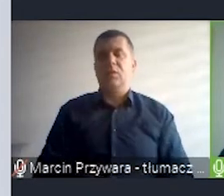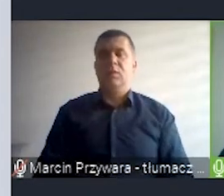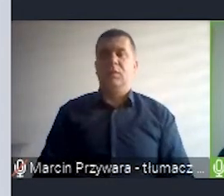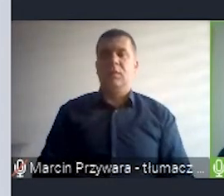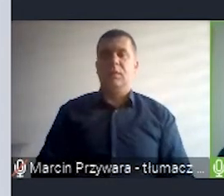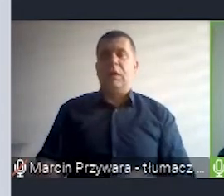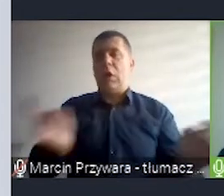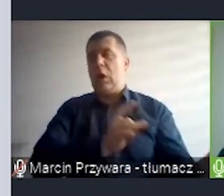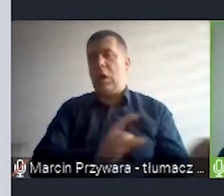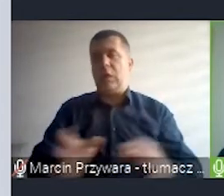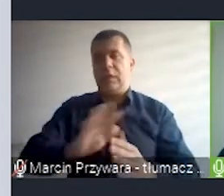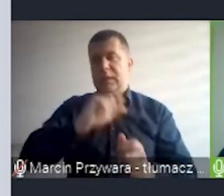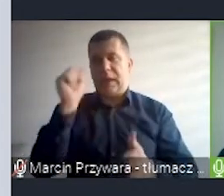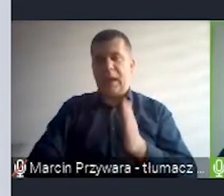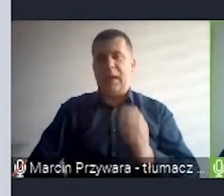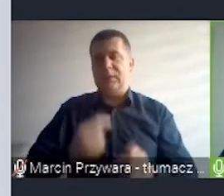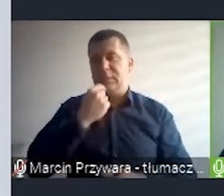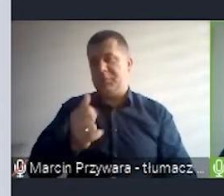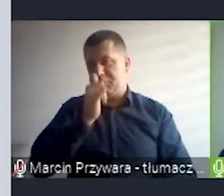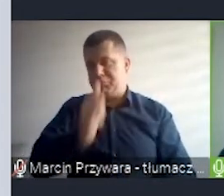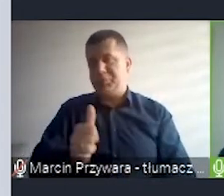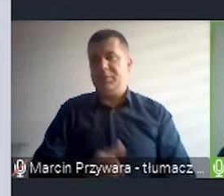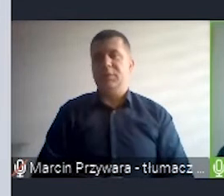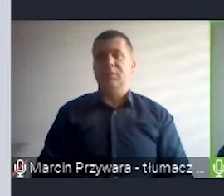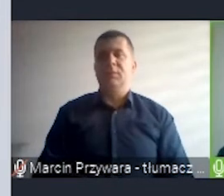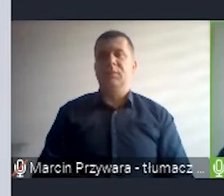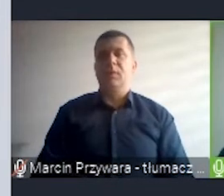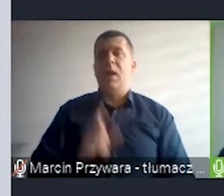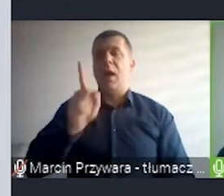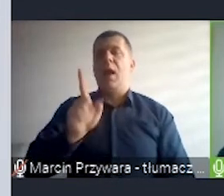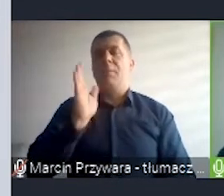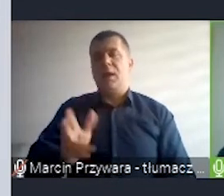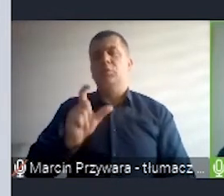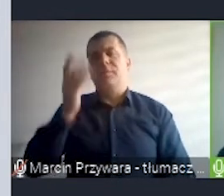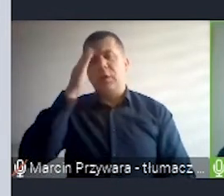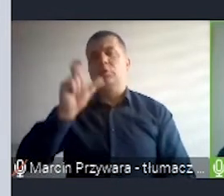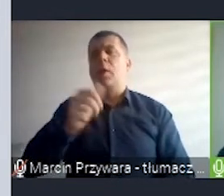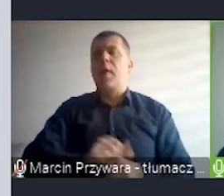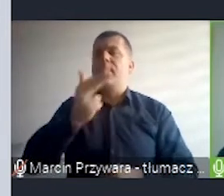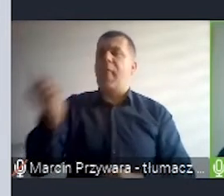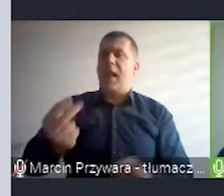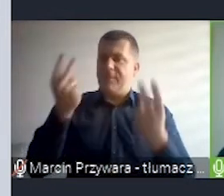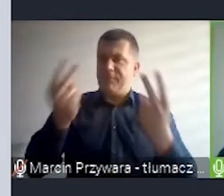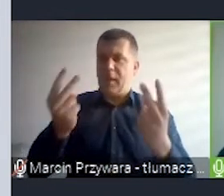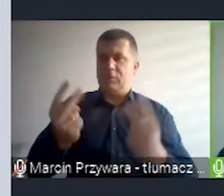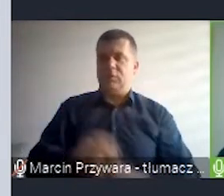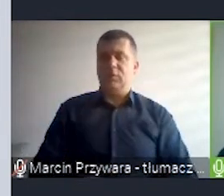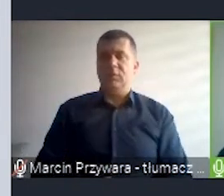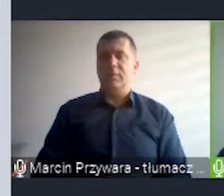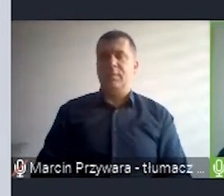wszystkiego naraz załatwić od początku do końca, ale będziecie wiedzieli, co jest najważniejsze i gdzie tych nieprawidłowości, nadużyć